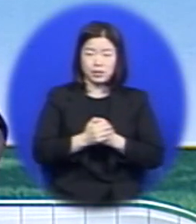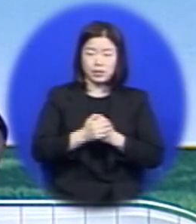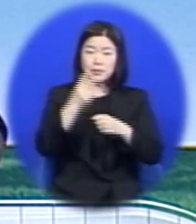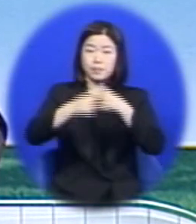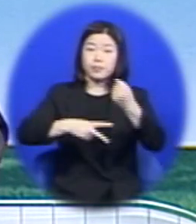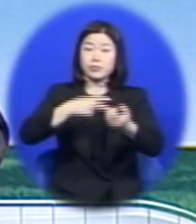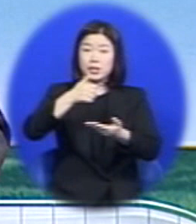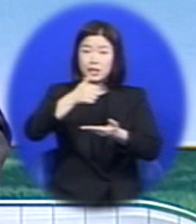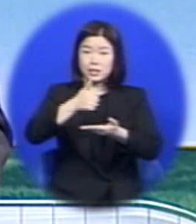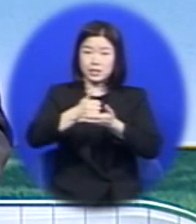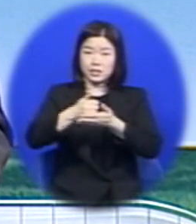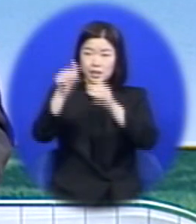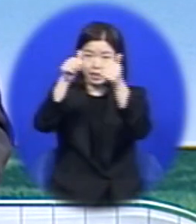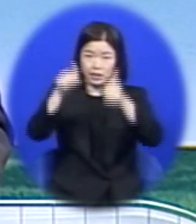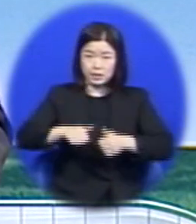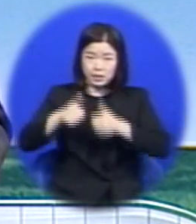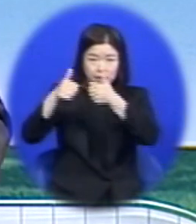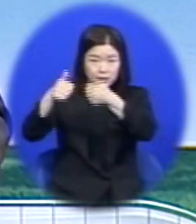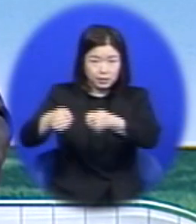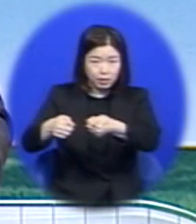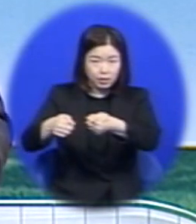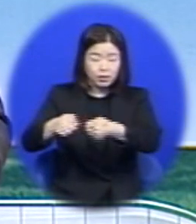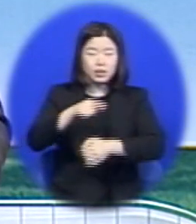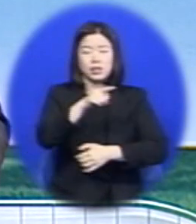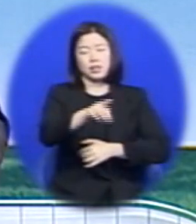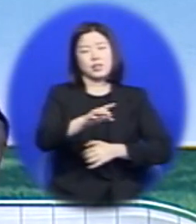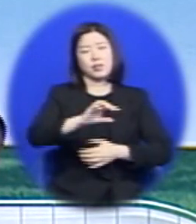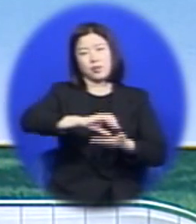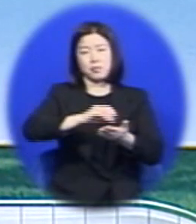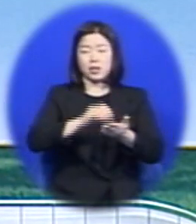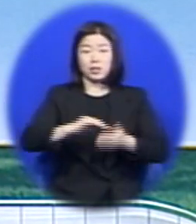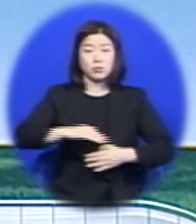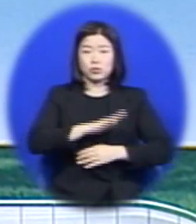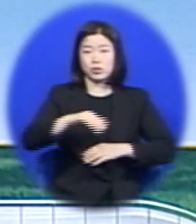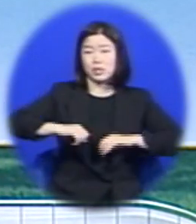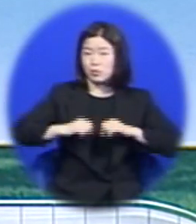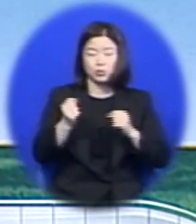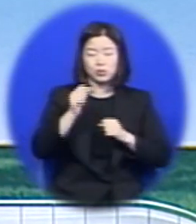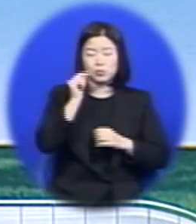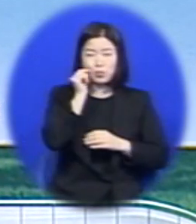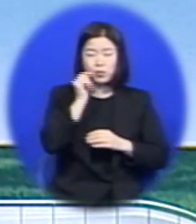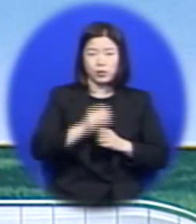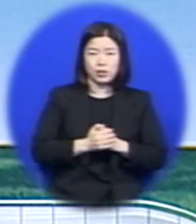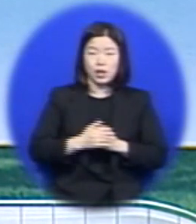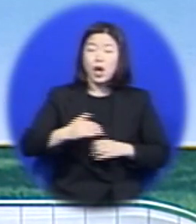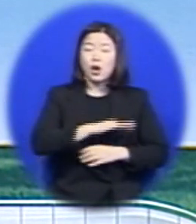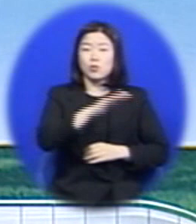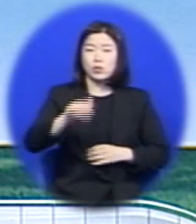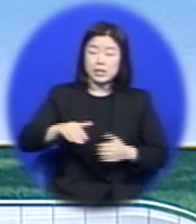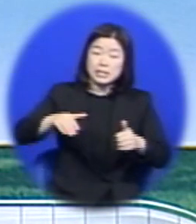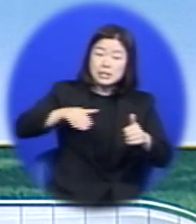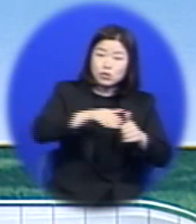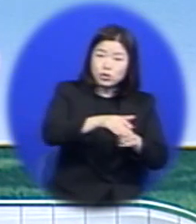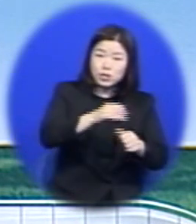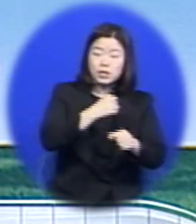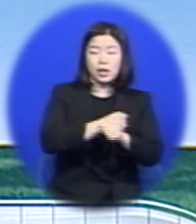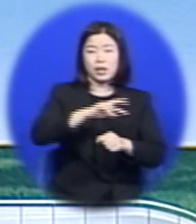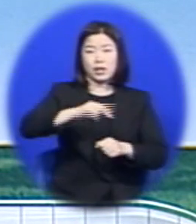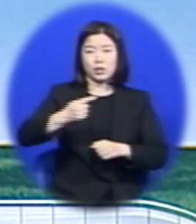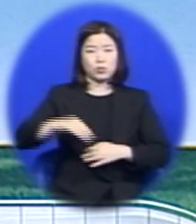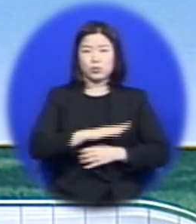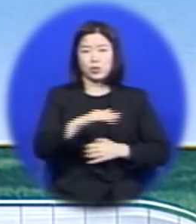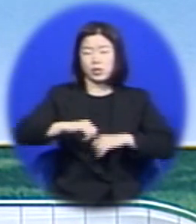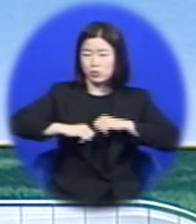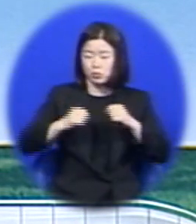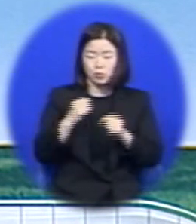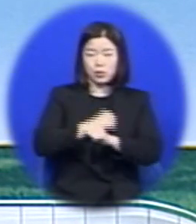신에게 신상에 절을 하라. 이것만큼은 우리는 순종할 수가 없다. 우리를 죽인다 할지라도 우리는 순종하지